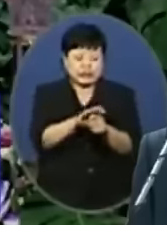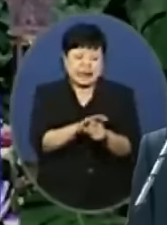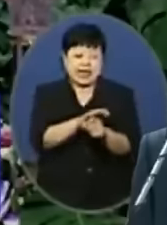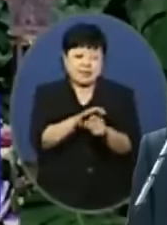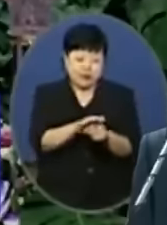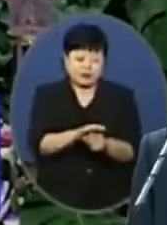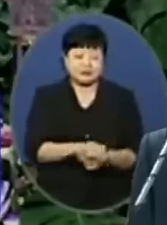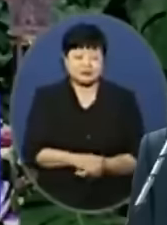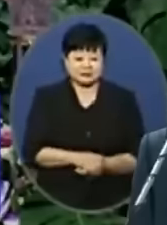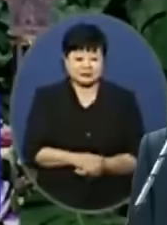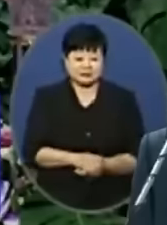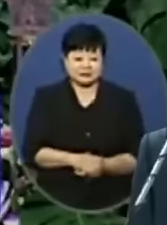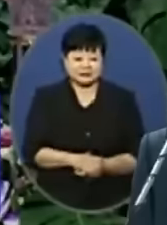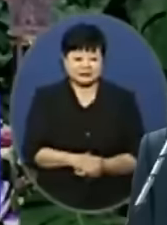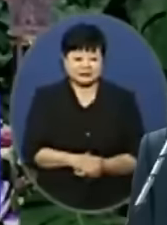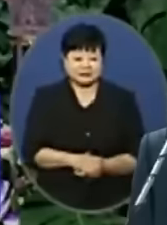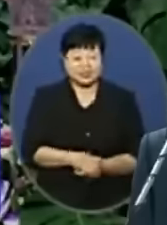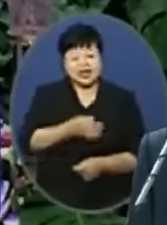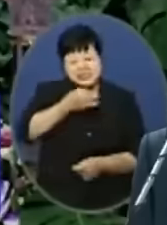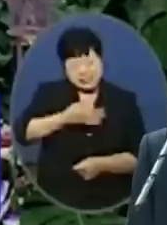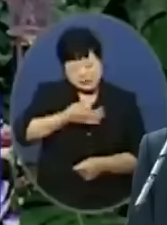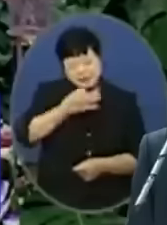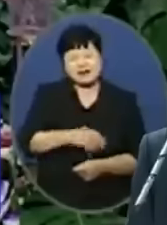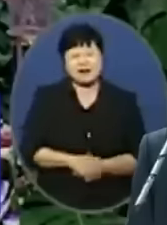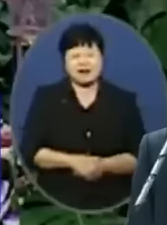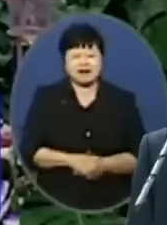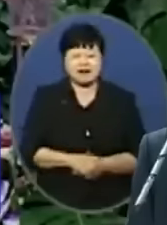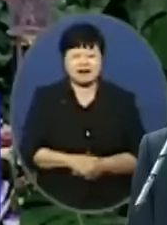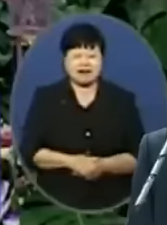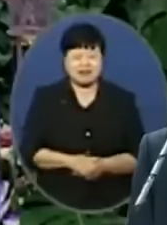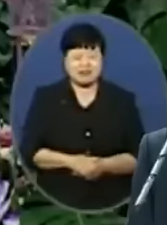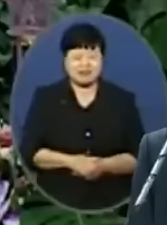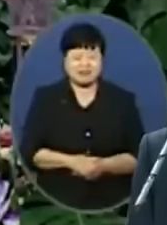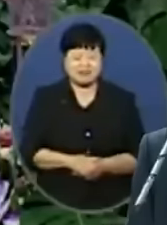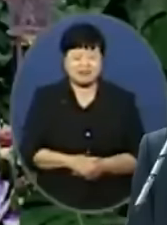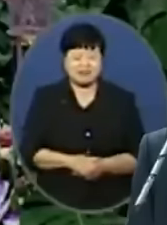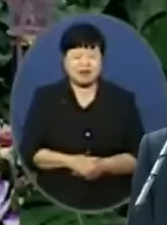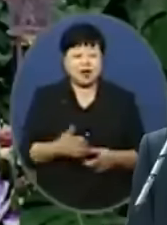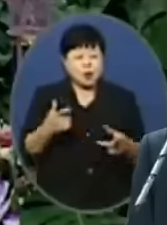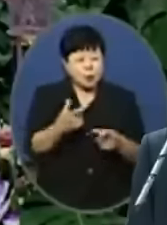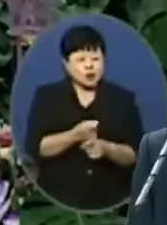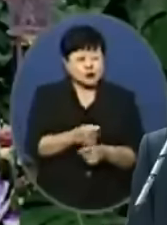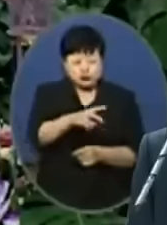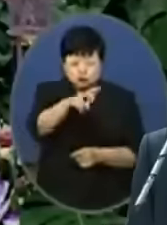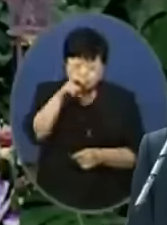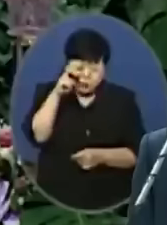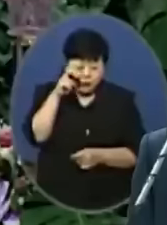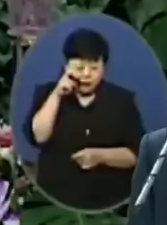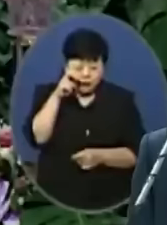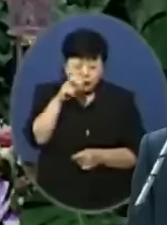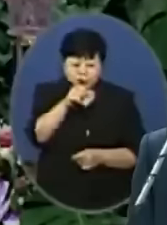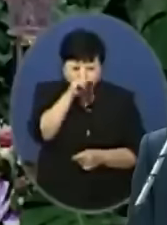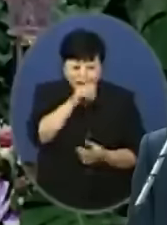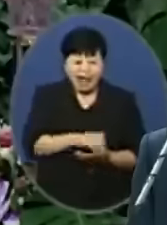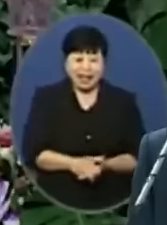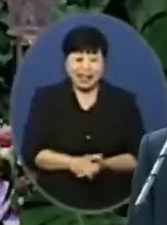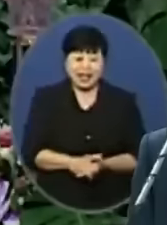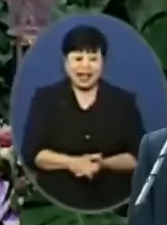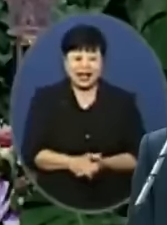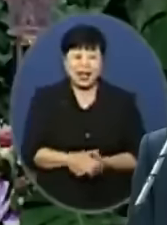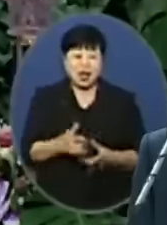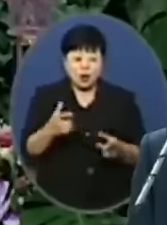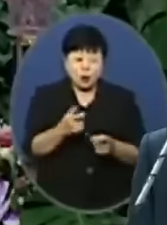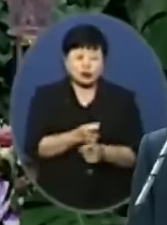사랑하며, 이게 힘든 조건을 하나님 말씀하는 것입니다. 원수를 미워하며 가시면 참 좋겠는데